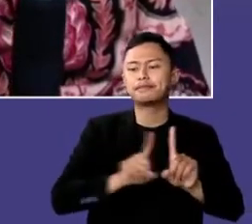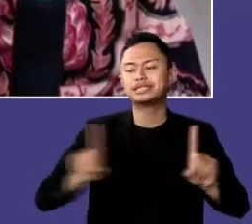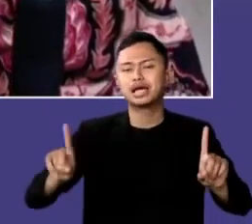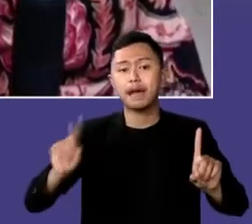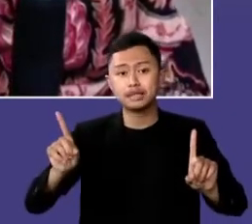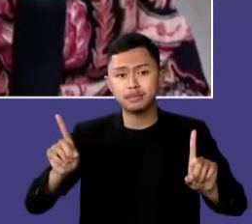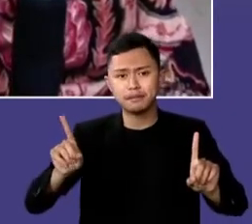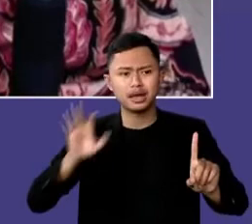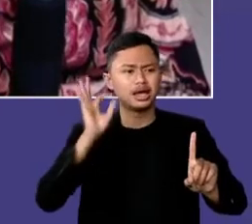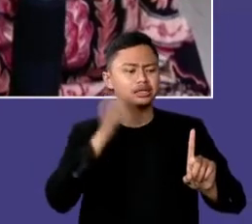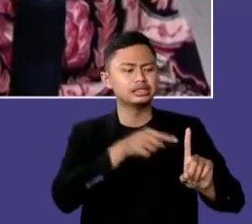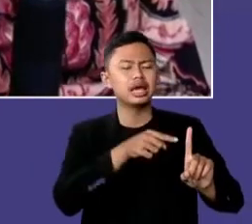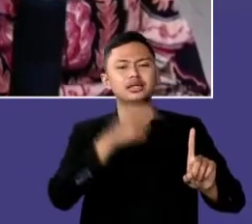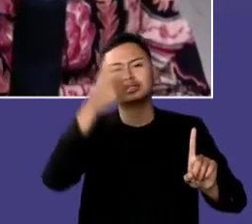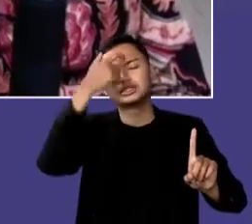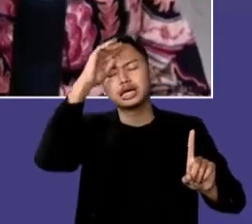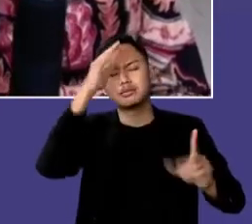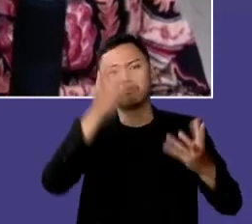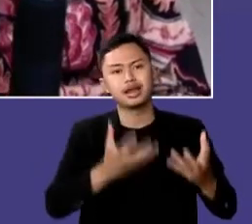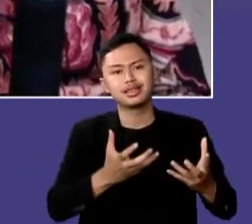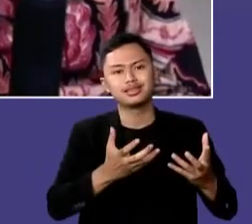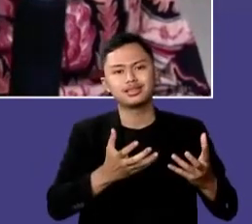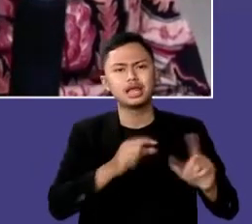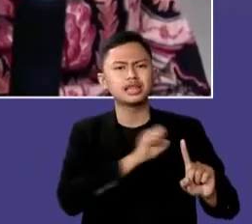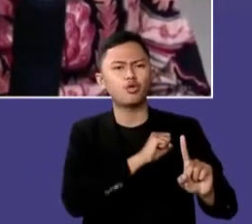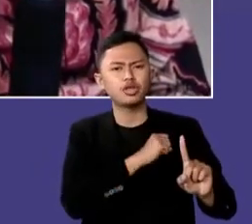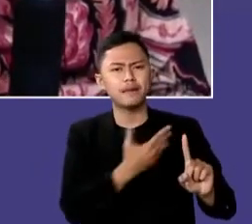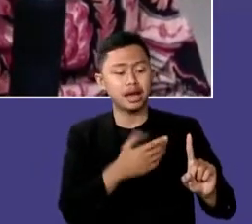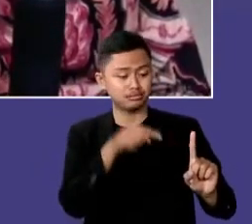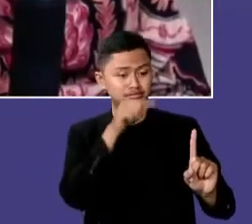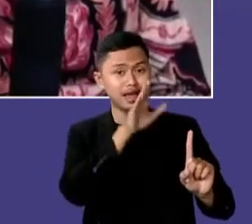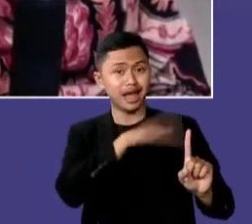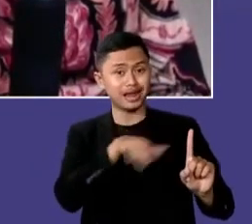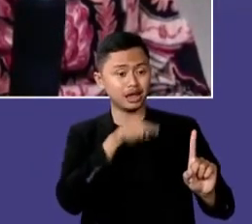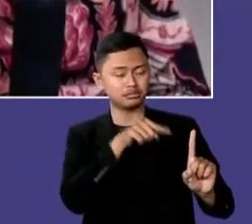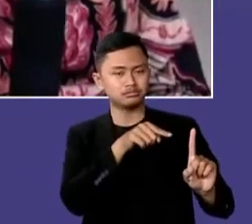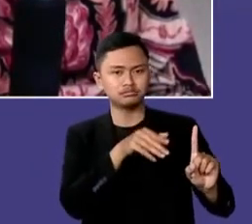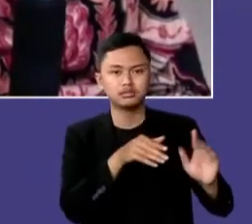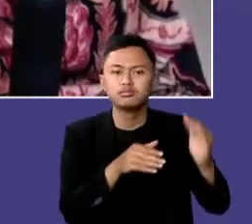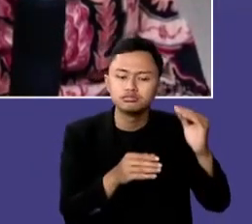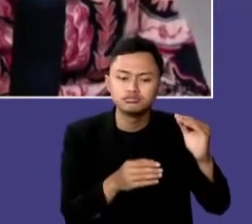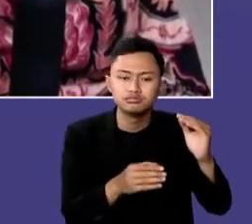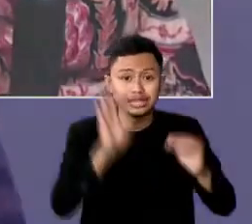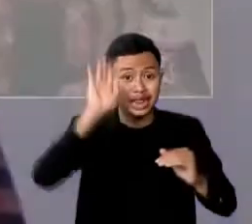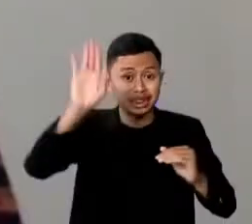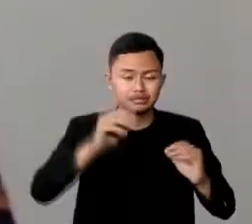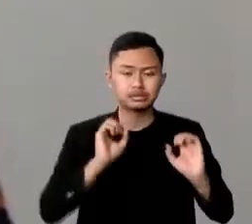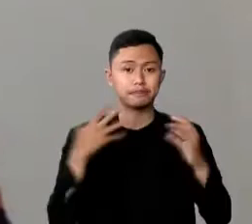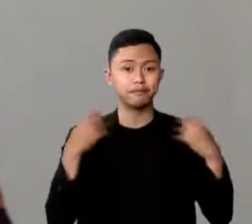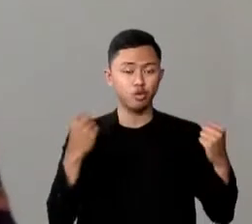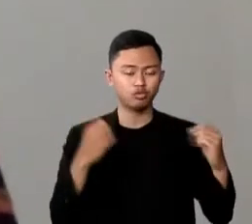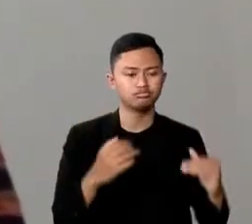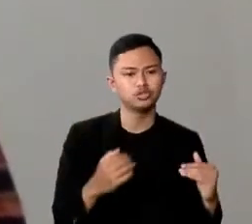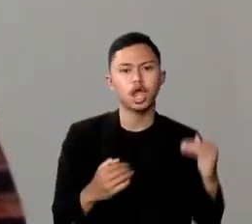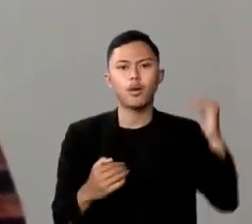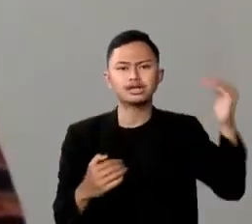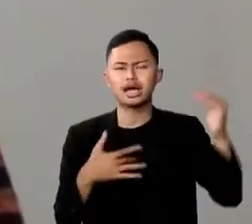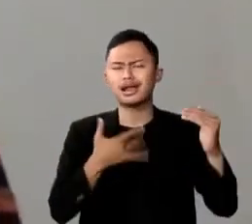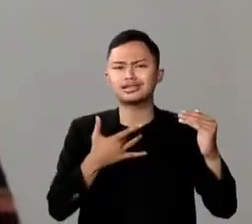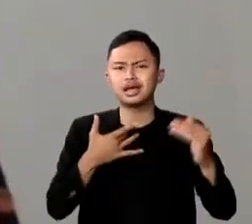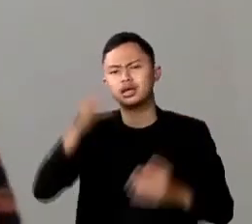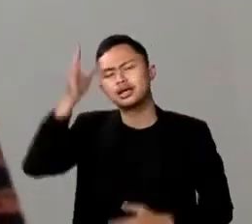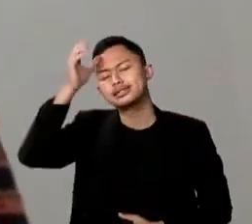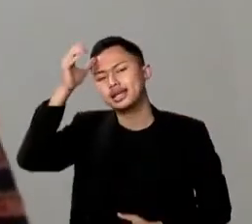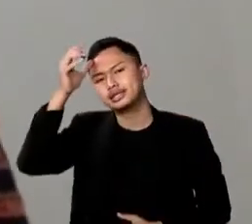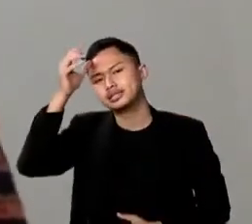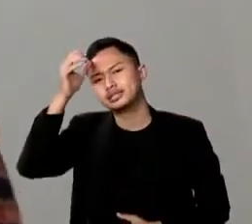cukup besar ya maka dia akan merasakan stres dan sebagainya di tempat kami alhamdulillah ada tim multidisiplin kita juga konsultasikan